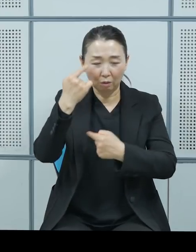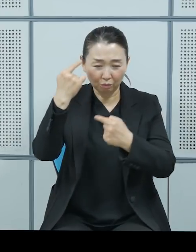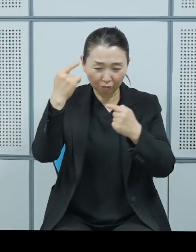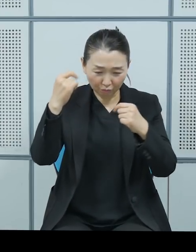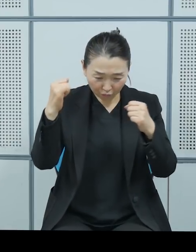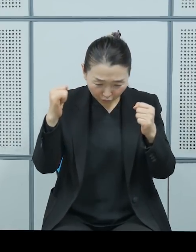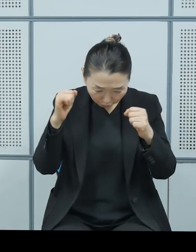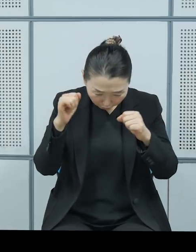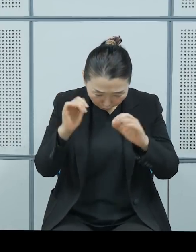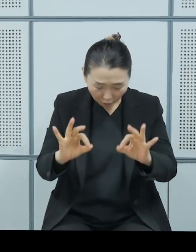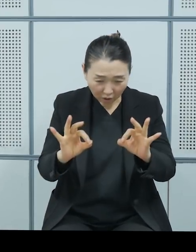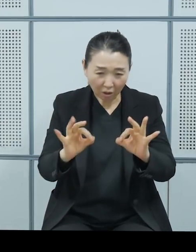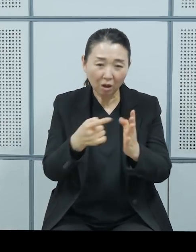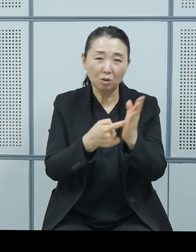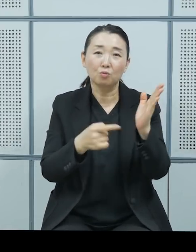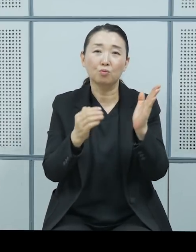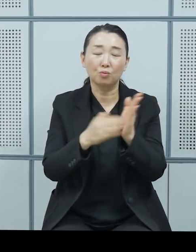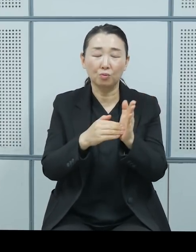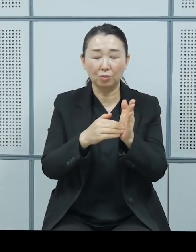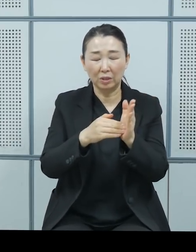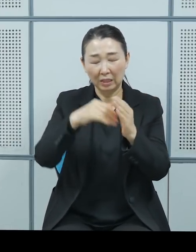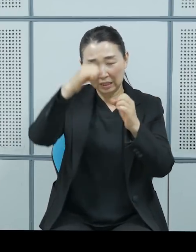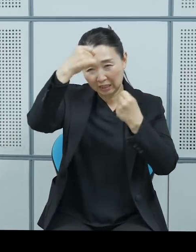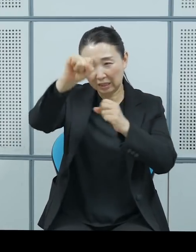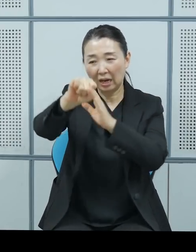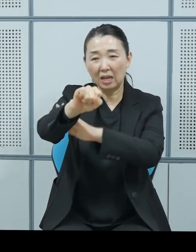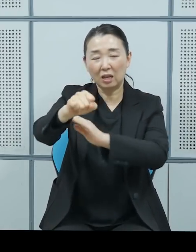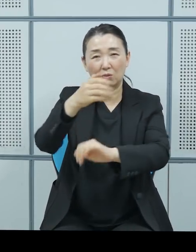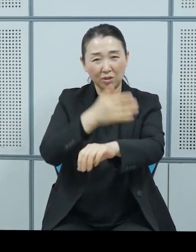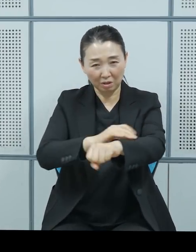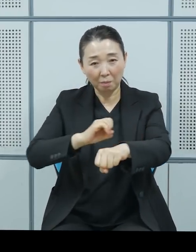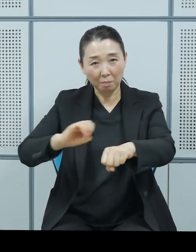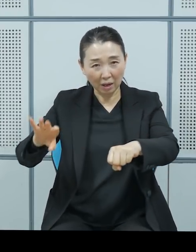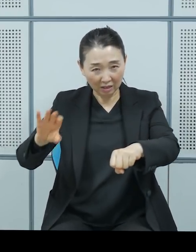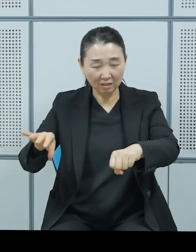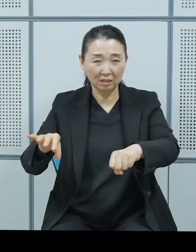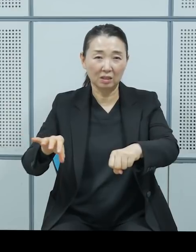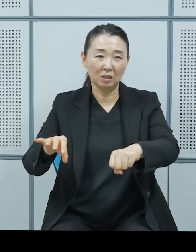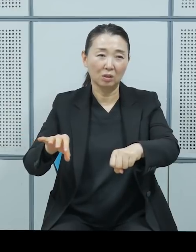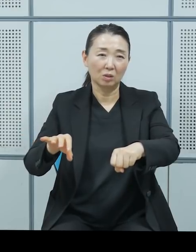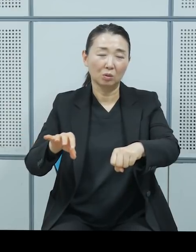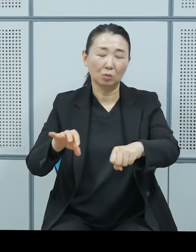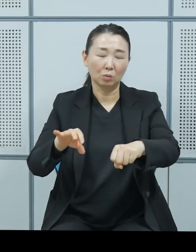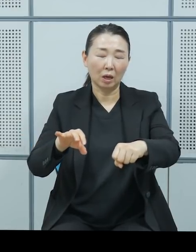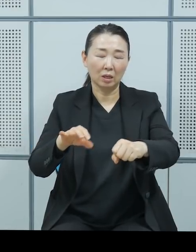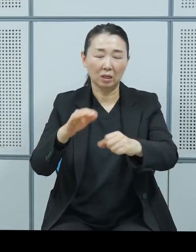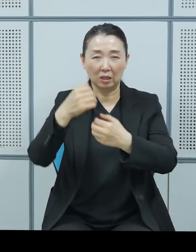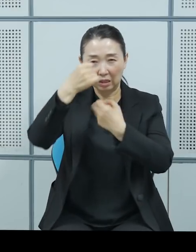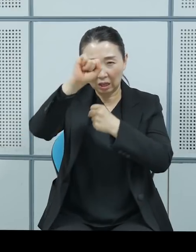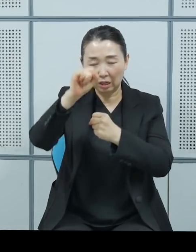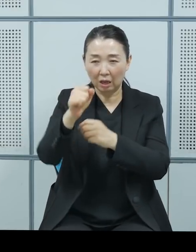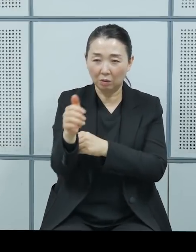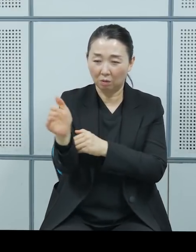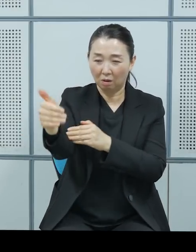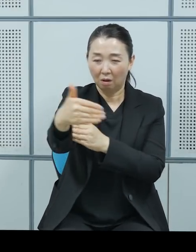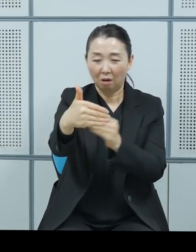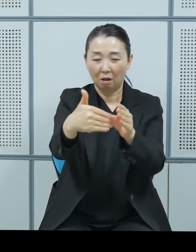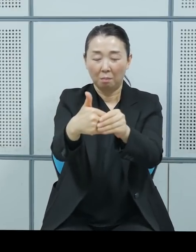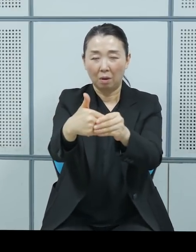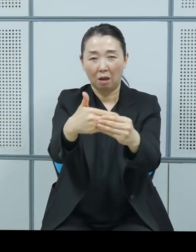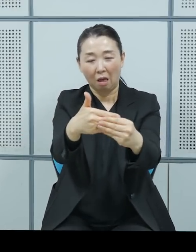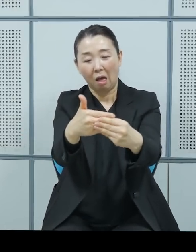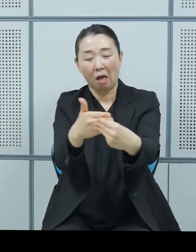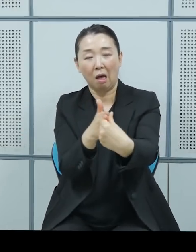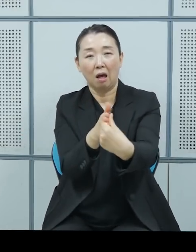네. 수술을 해서 예. 한쪽 다리는 잃었고요. 예, 예. 한쪽 다리는 이게 90도로 꺾어져서 이게 펴지지가 않아요. 그래서